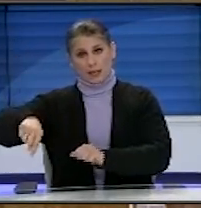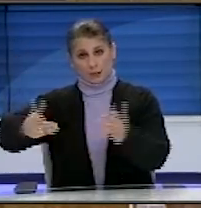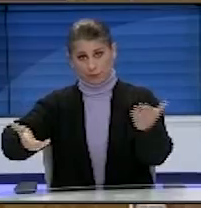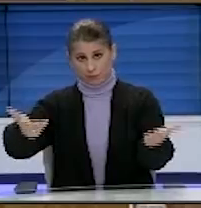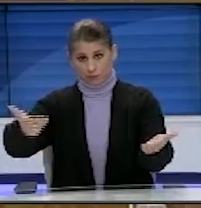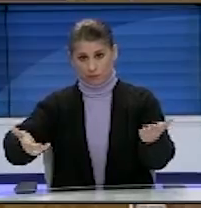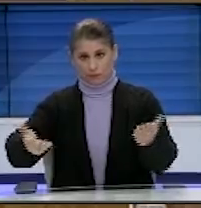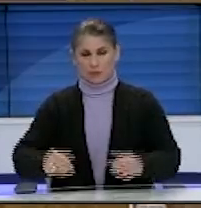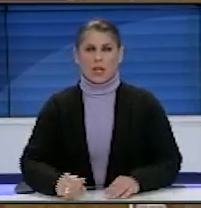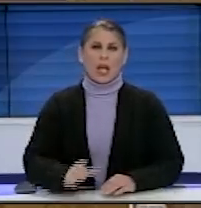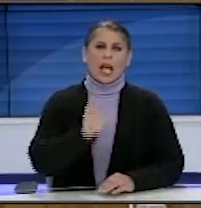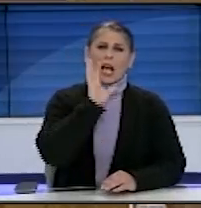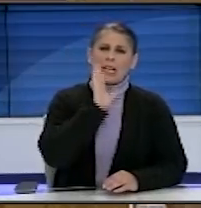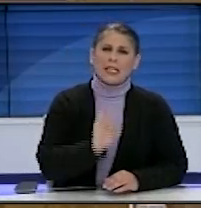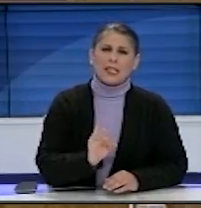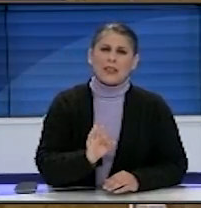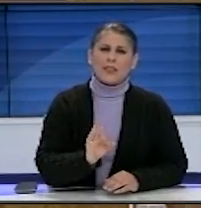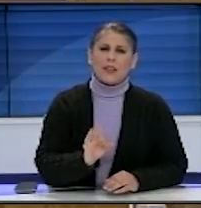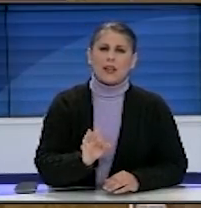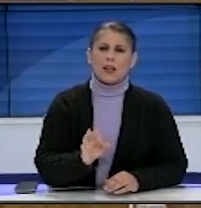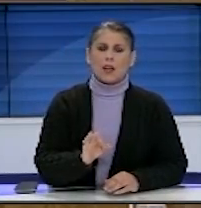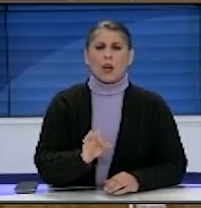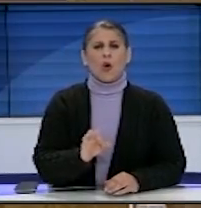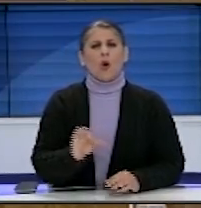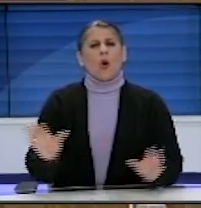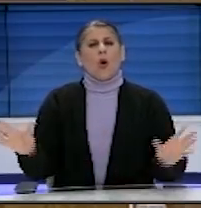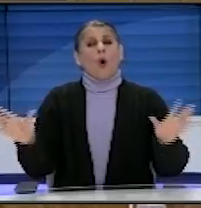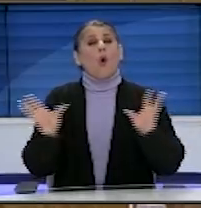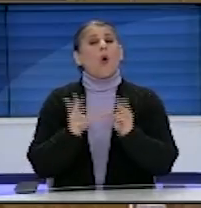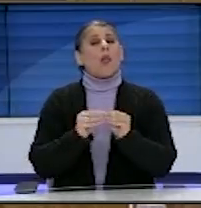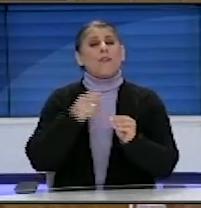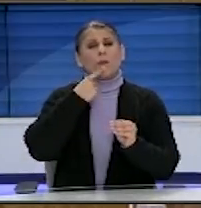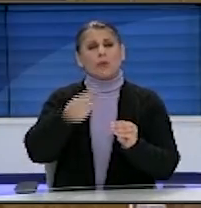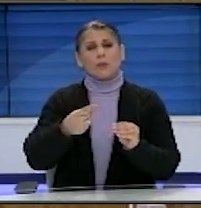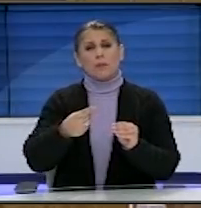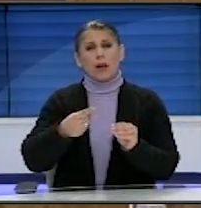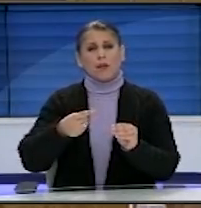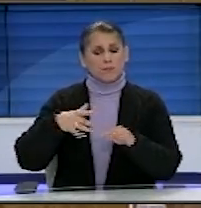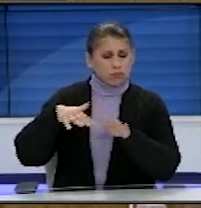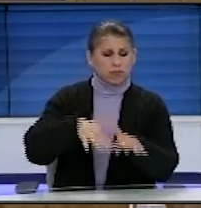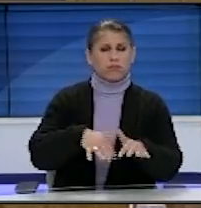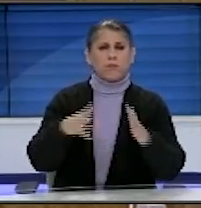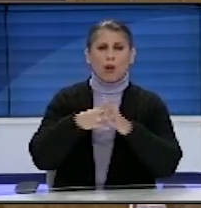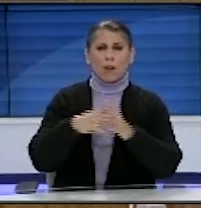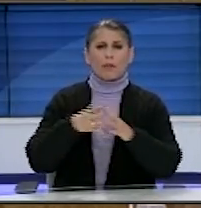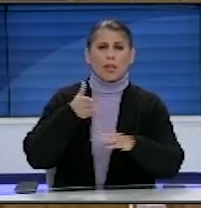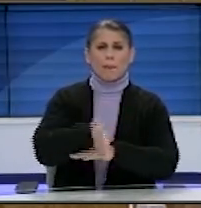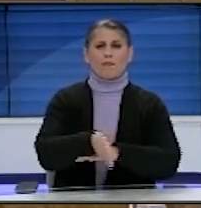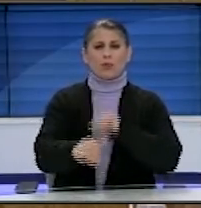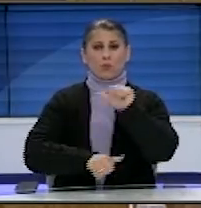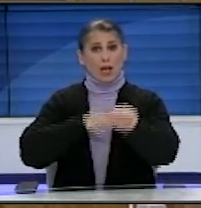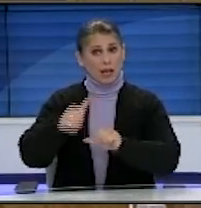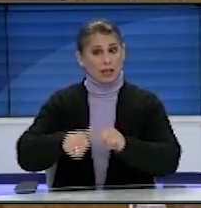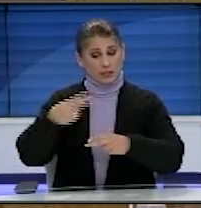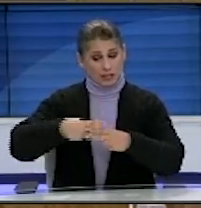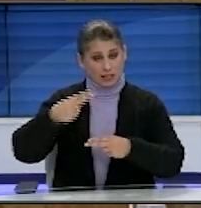άλλη. Αλήθεια, όλοι οι παραπάνω, όλα τα παραπάνω που σας ανέφερα, που εξαπέλυσαν πολέμους και επεμβάσεις, που